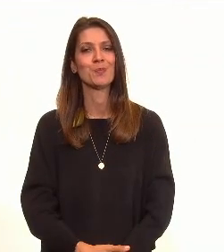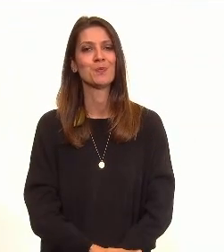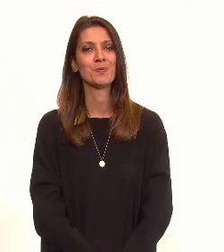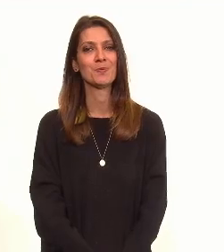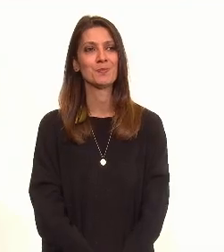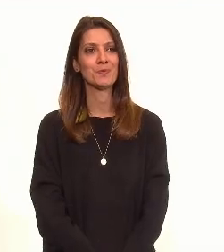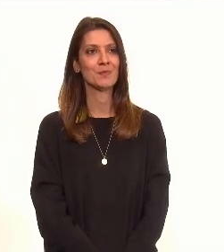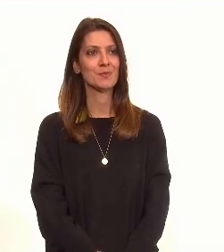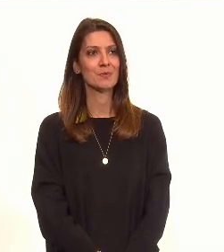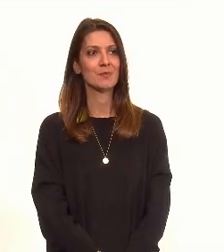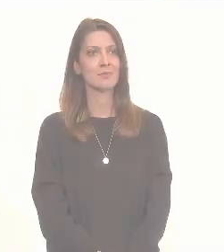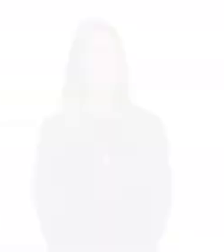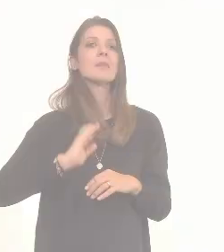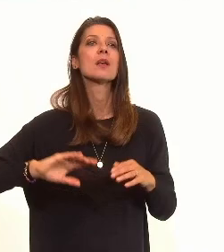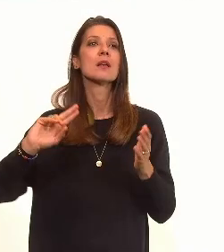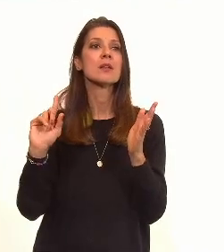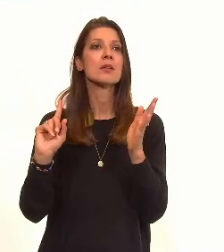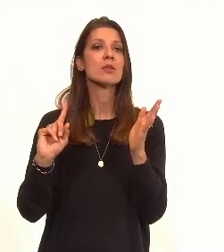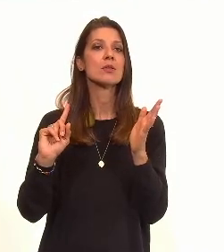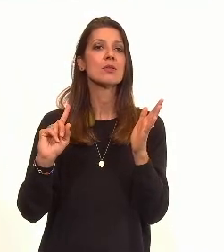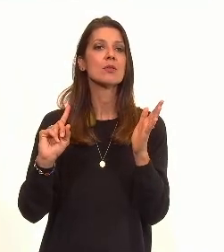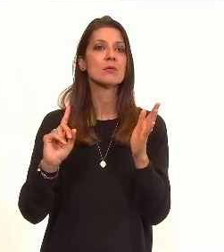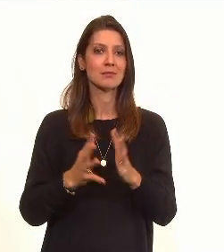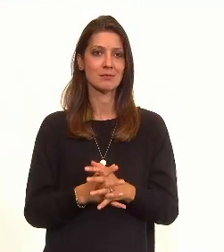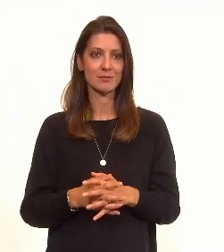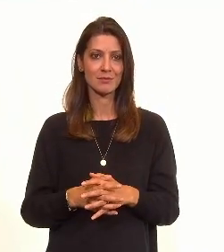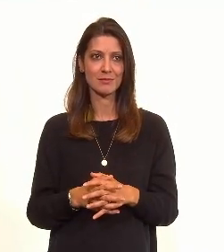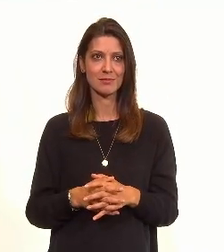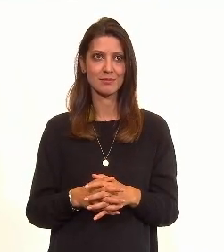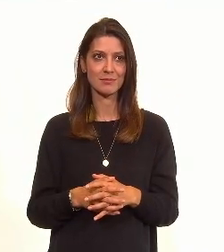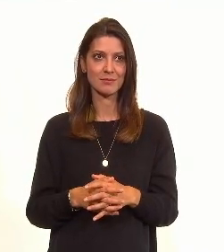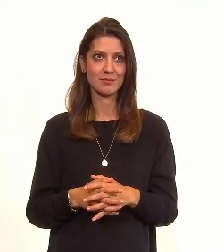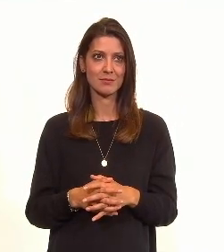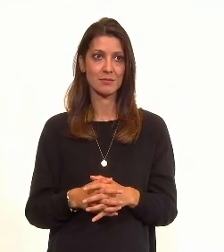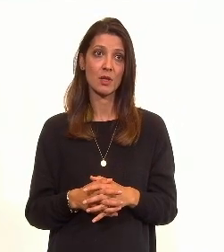Et on va s'immerger dans le jeu. Quelle scénette vous avez choisie, Clément, et pourquoi ?